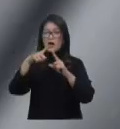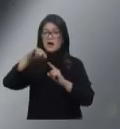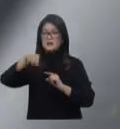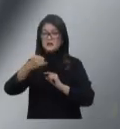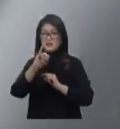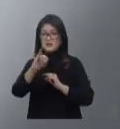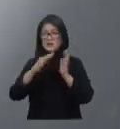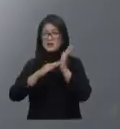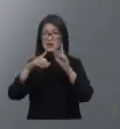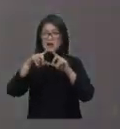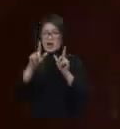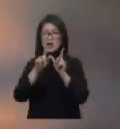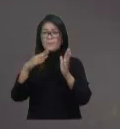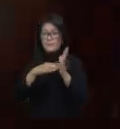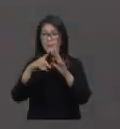terbakar Jumat pagi.